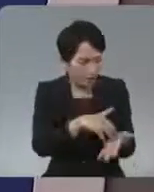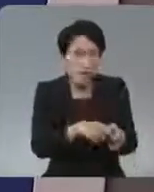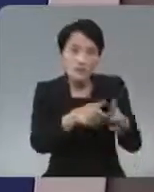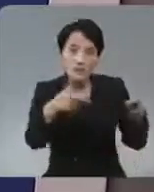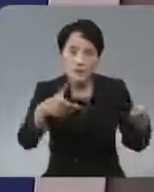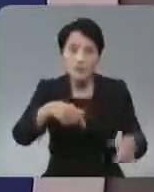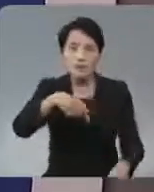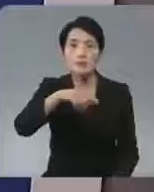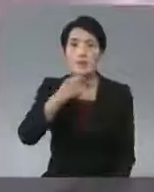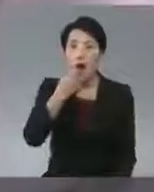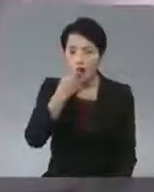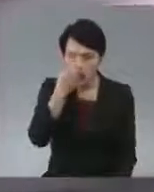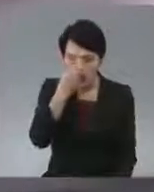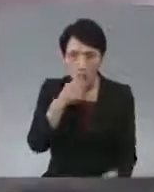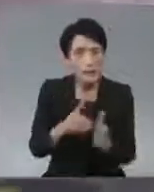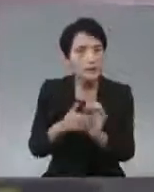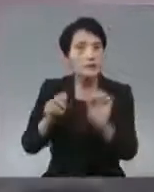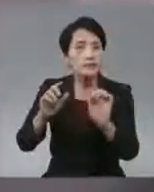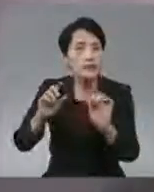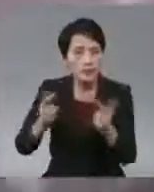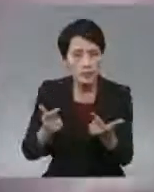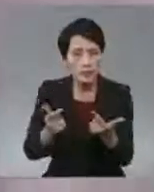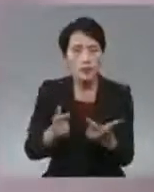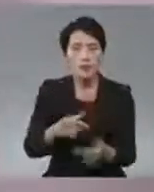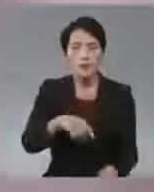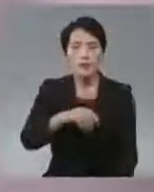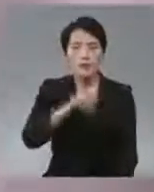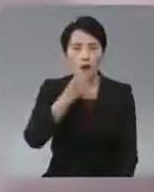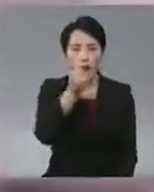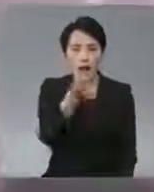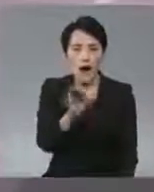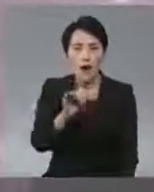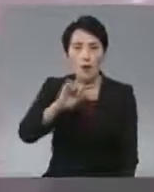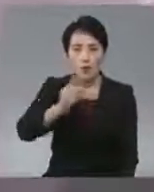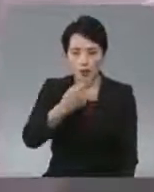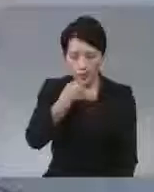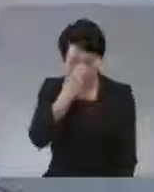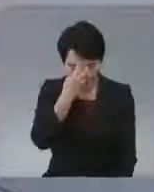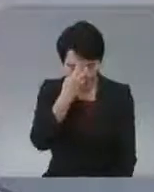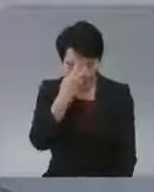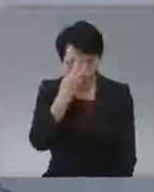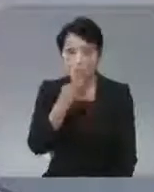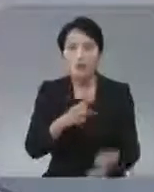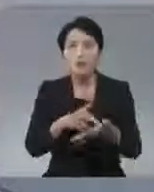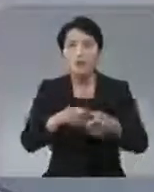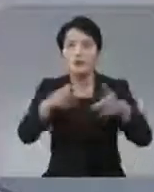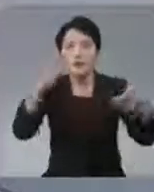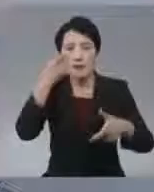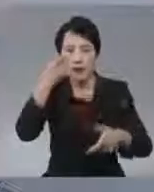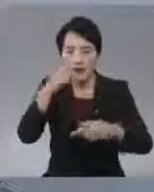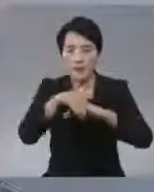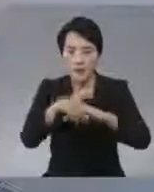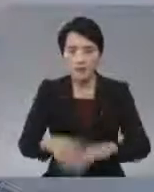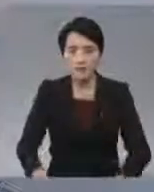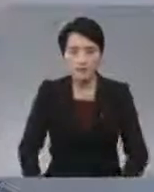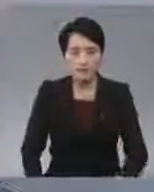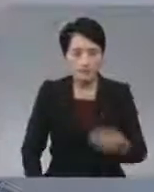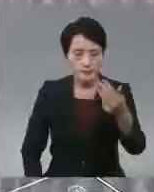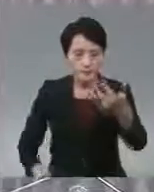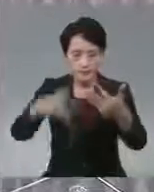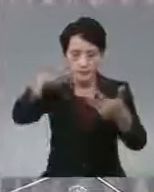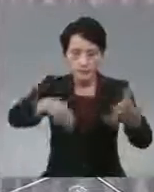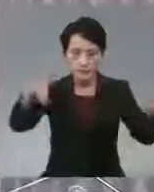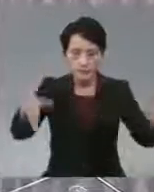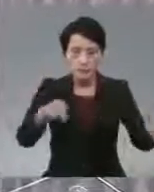prozent die belegungsquote bei den betten und in den für die behandlung von infektionskrankheiten vorgesehenen krankenhäusern fiel unter